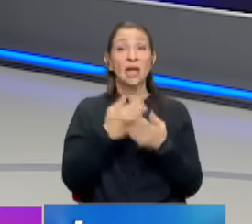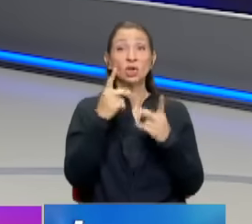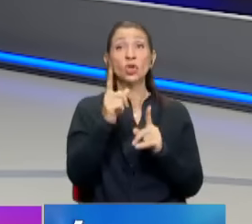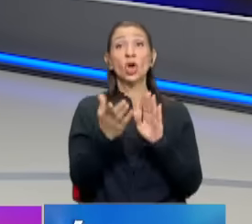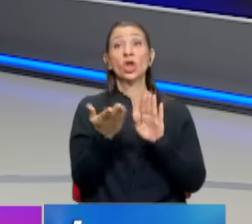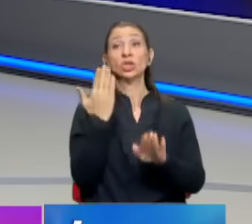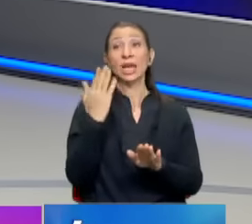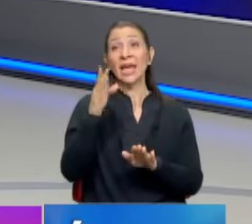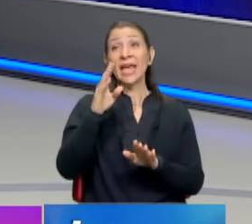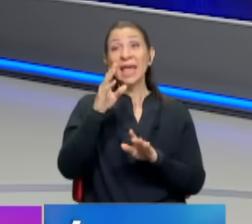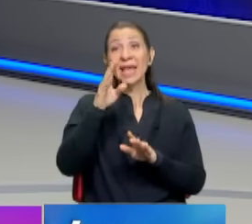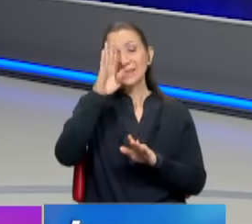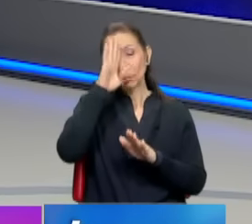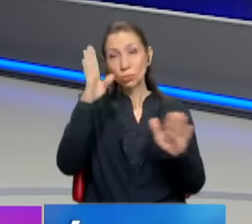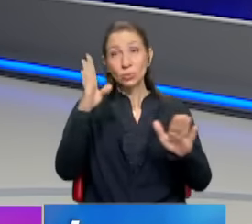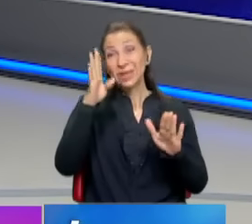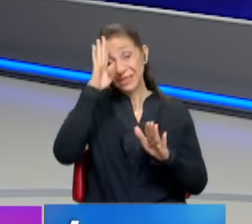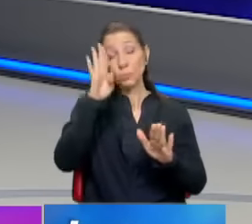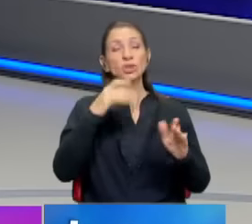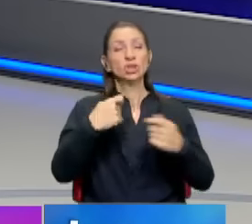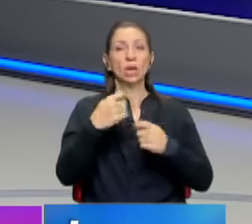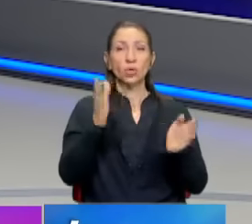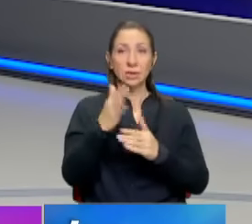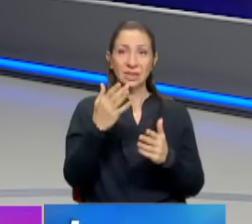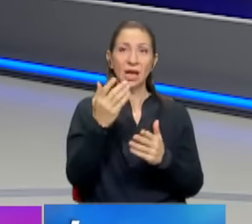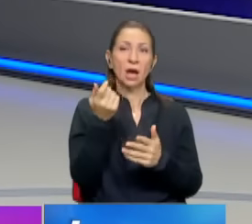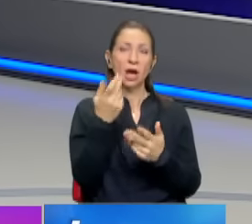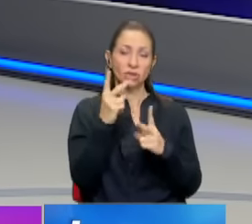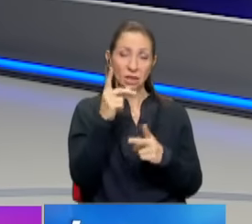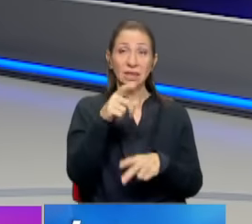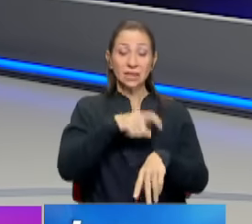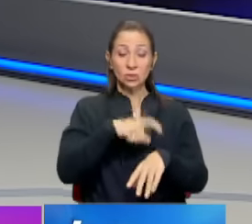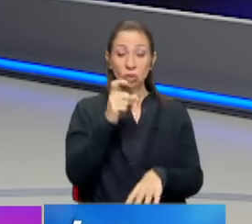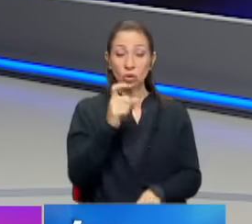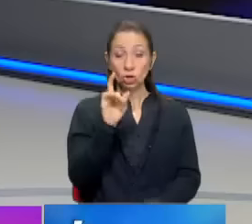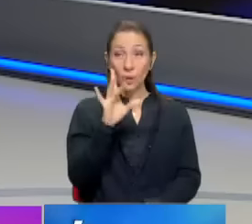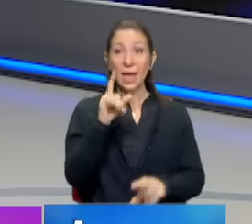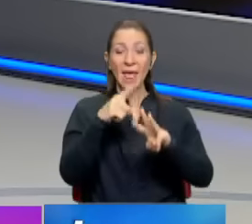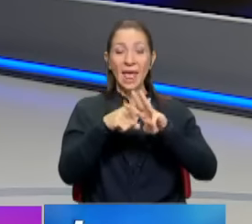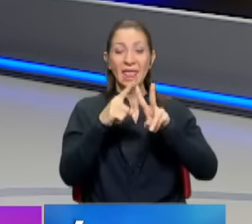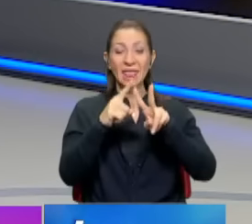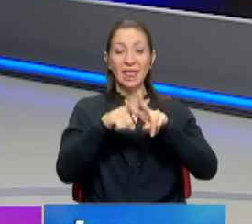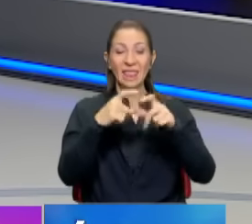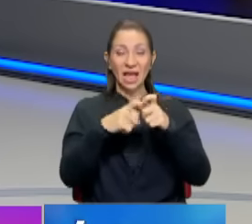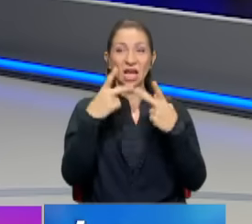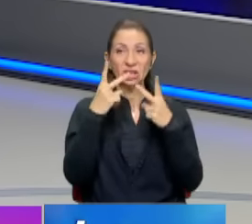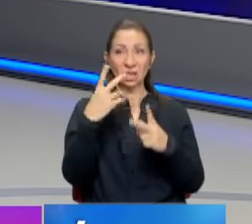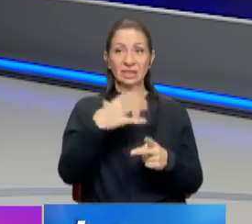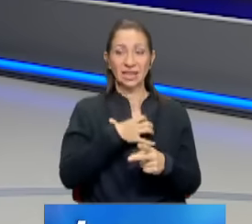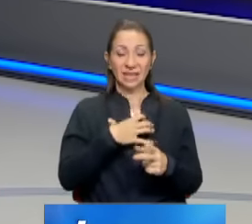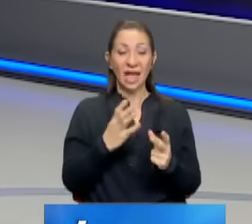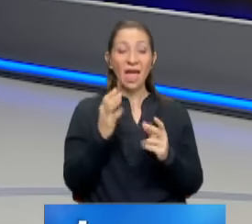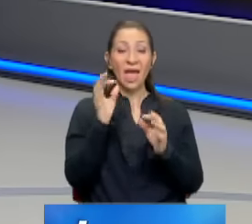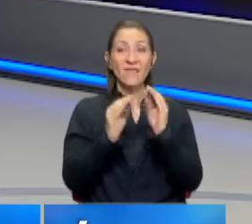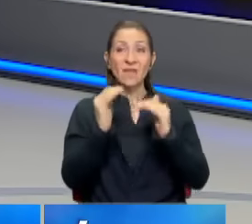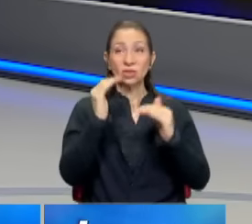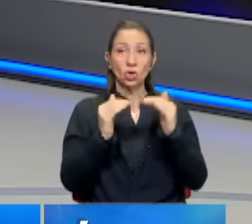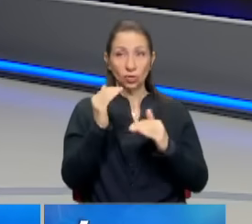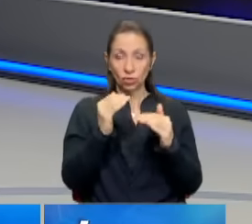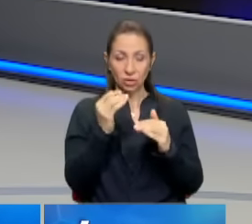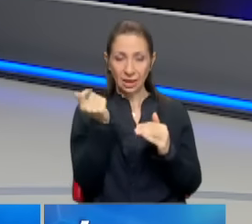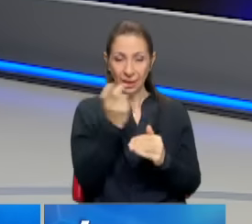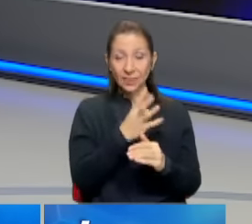Ondan önce İTO açıkladı Megakent'in enflasyon rakamlarını. Saat 9.15'te ENAG açıklayacak kendi enflasyon rakamlarını ve saat